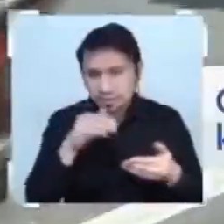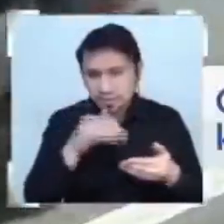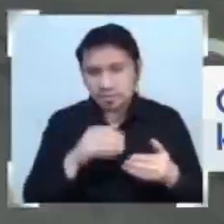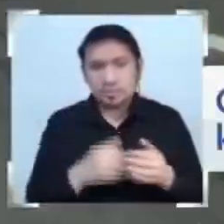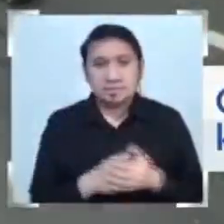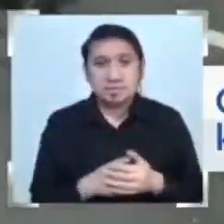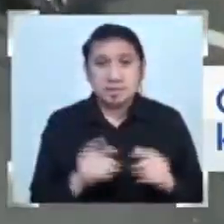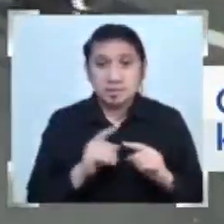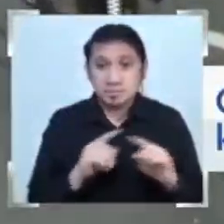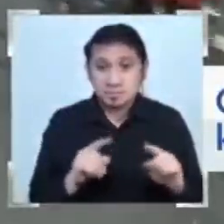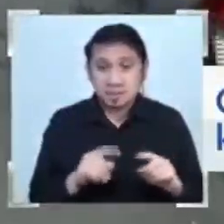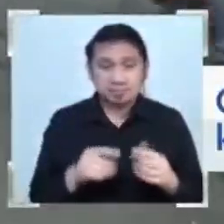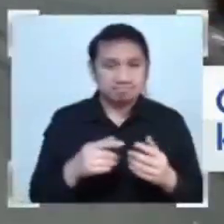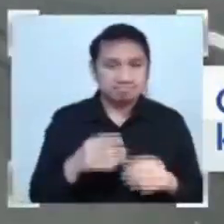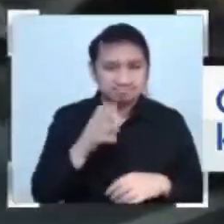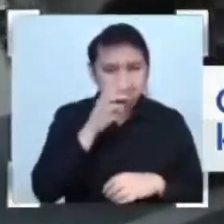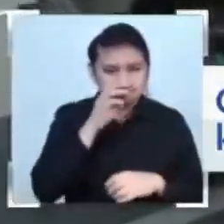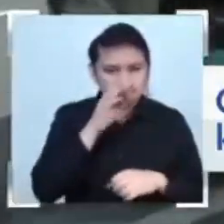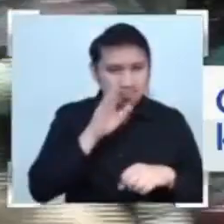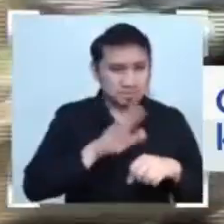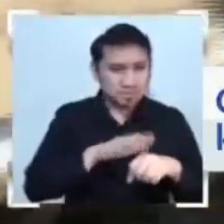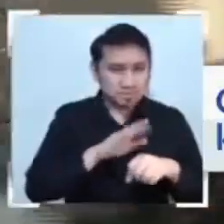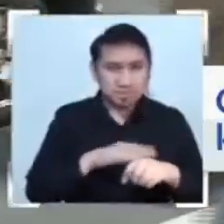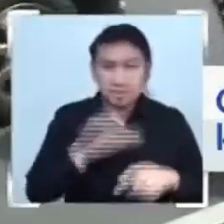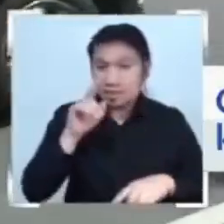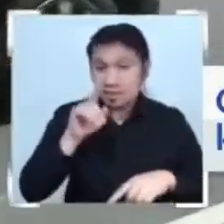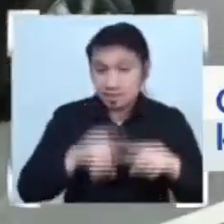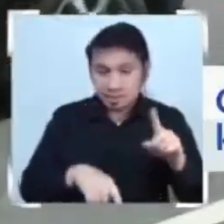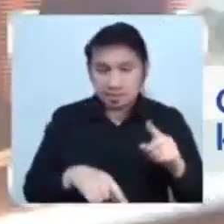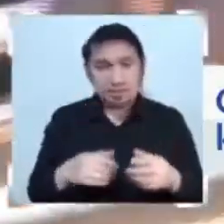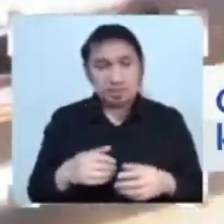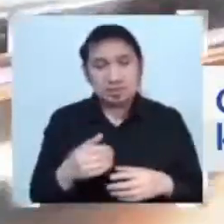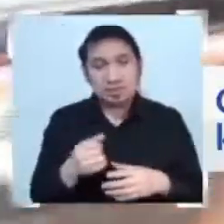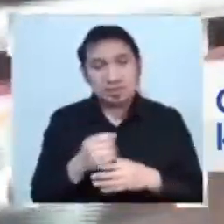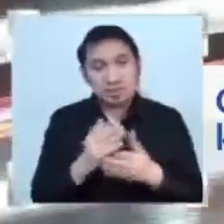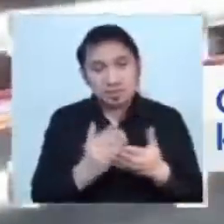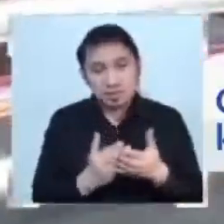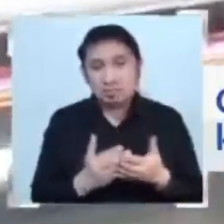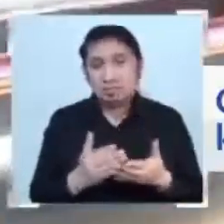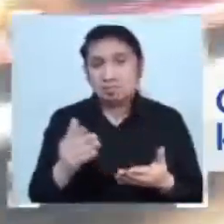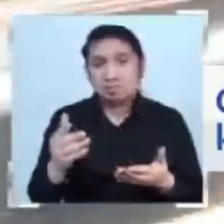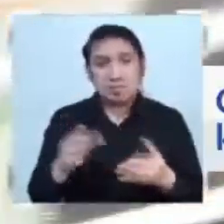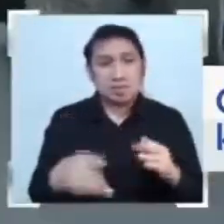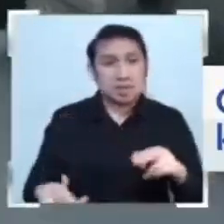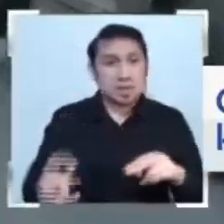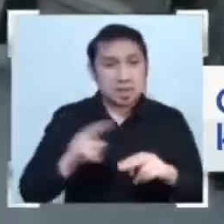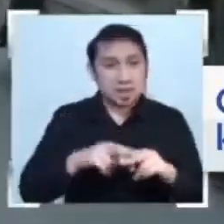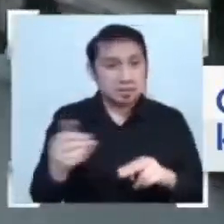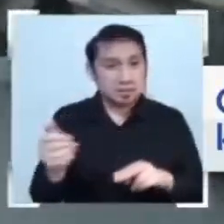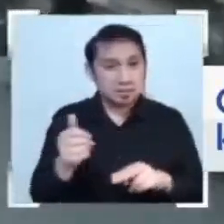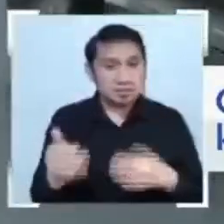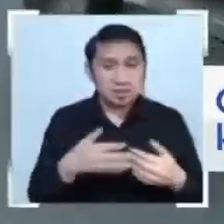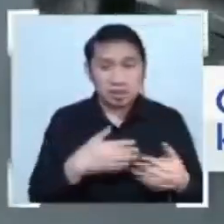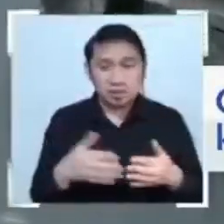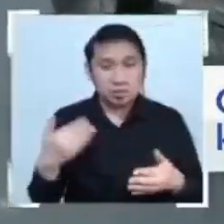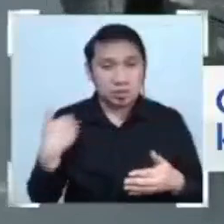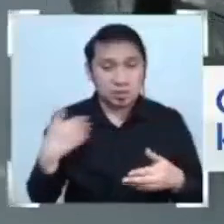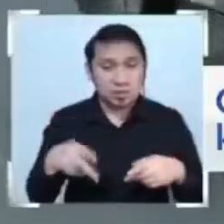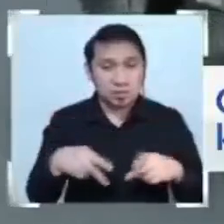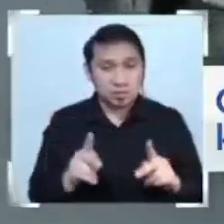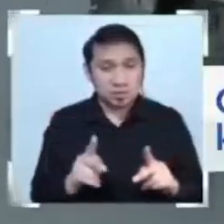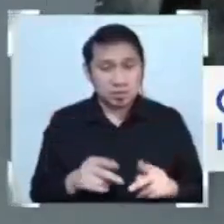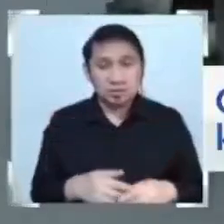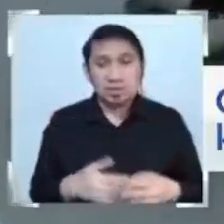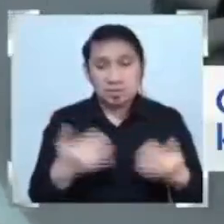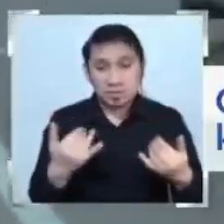nilang paalala, hindi pwede ang ginagawa ng ilan na nagtataas na ng pasahe kahit hindi pa pinapayagan. 9 pesos pa rin daw ang